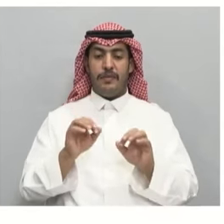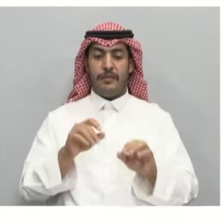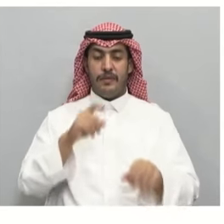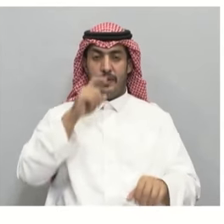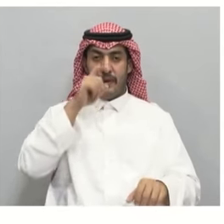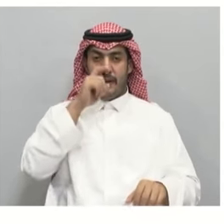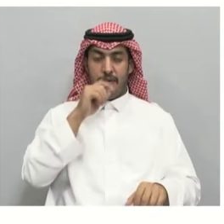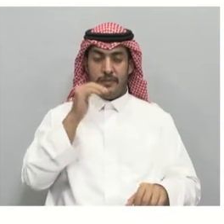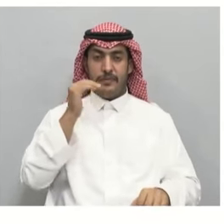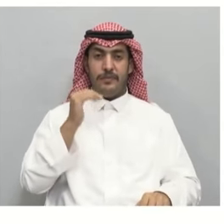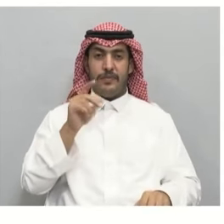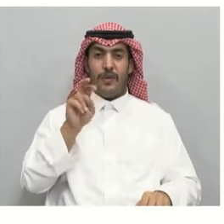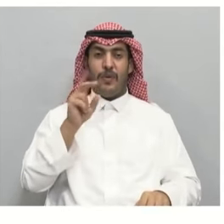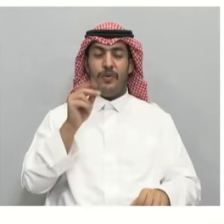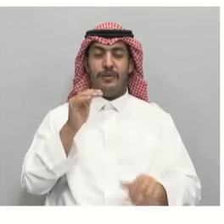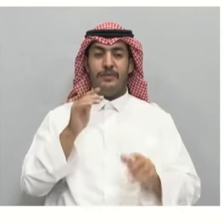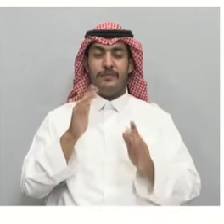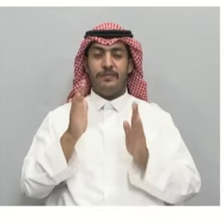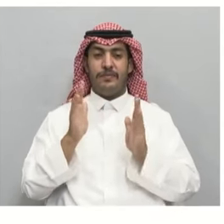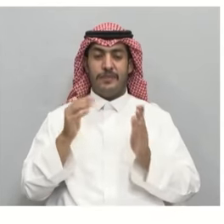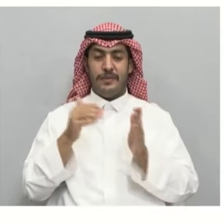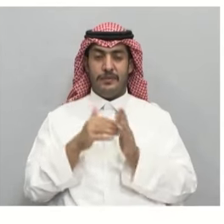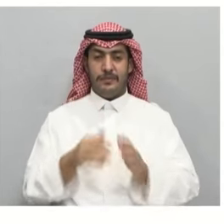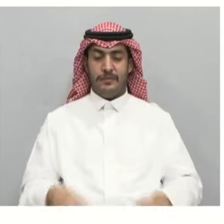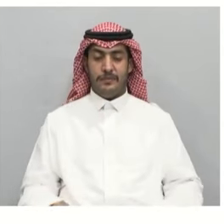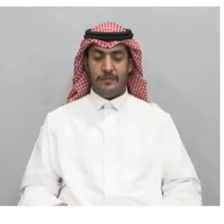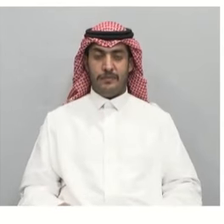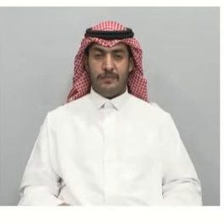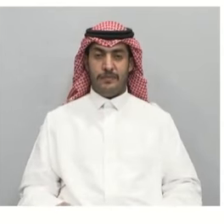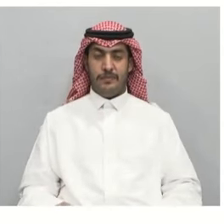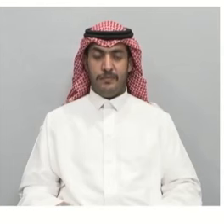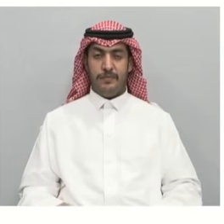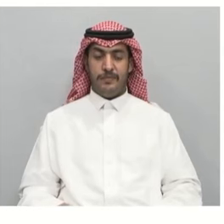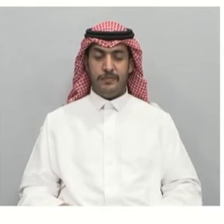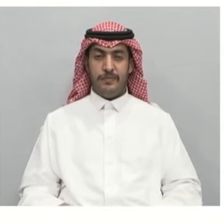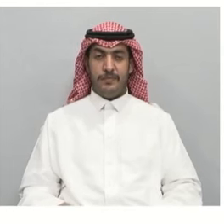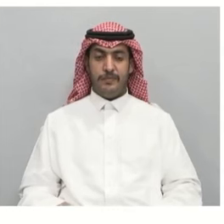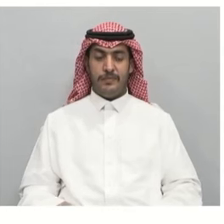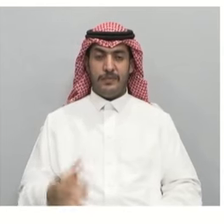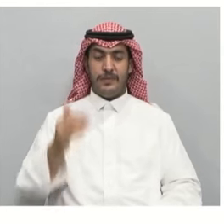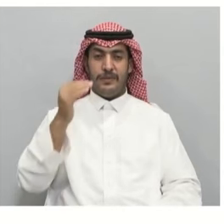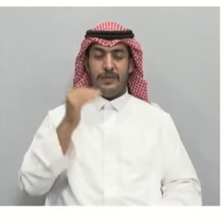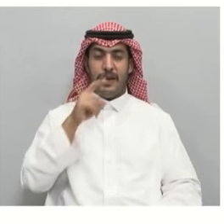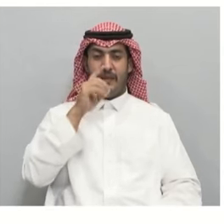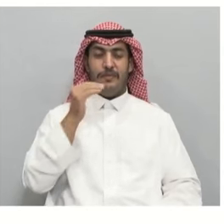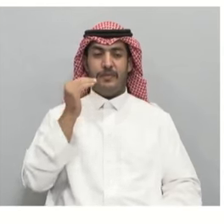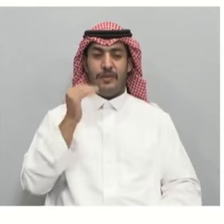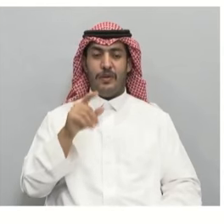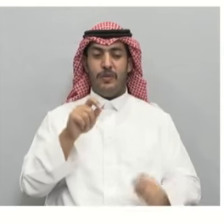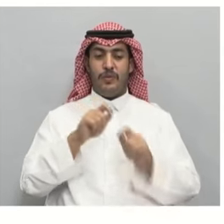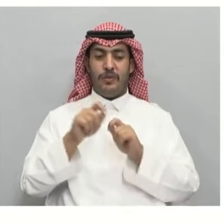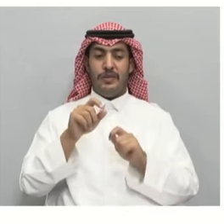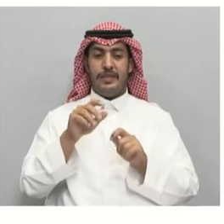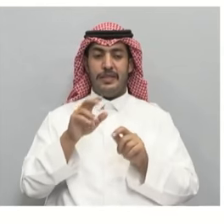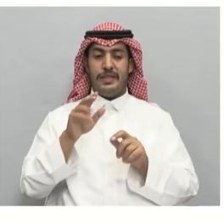المفترض بما انه صغرنا قطر السلك من المفترض انه المقاومه تزيد لكن عشان ما تخليها تزيد لازم نقصر طول